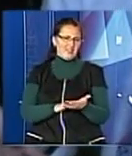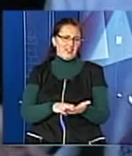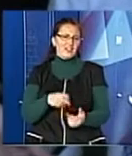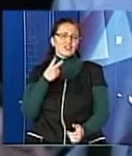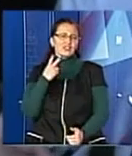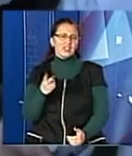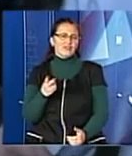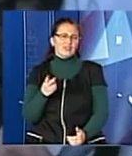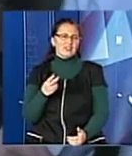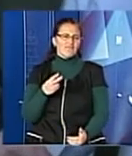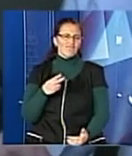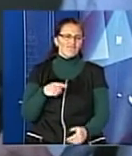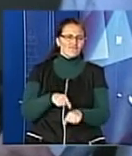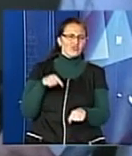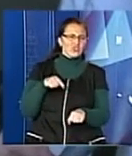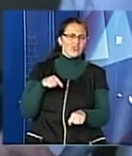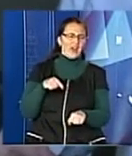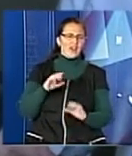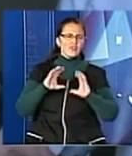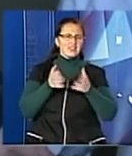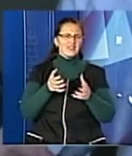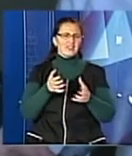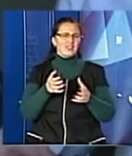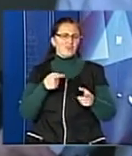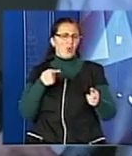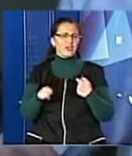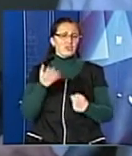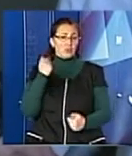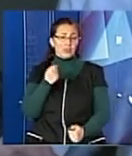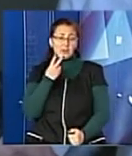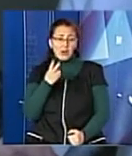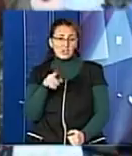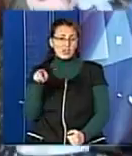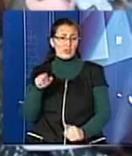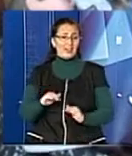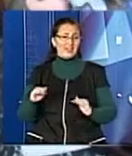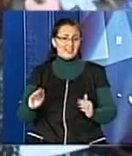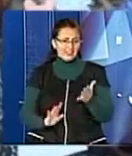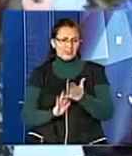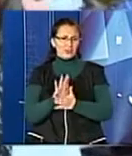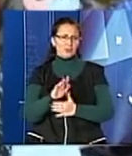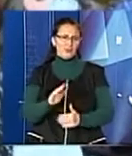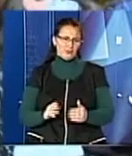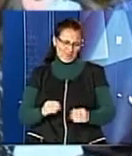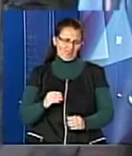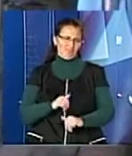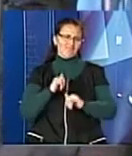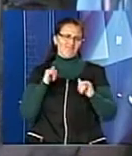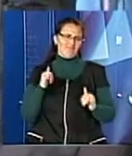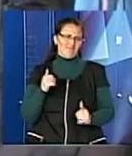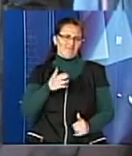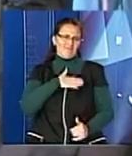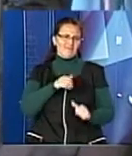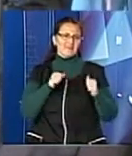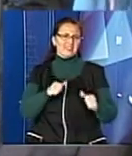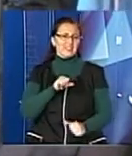вони починають по-іншому сприймати світ. І коли бачиш, що вони ростуть, ростеш разом з ними. За словами організаторів, метою благодійного заходу